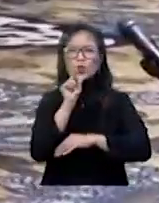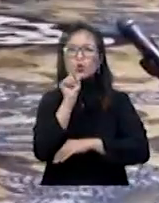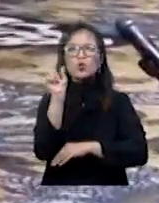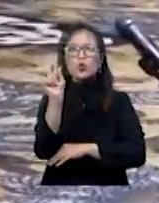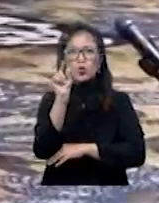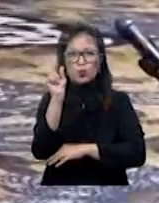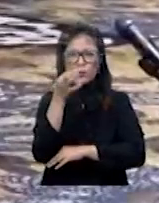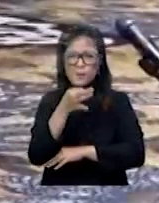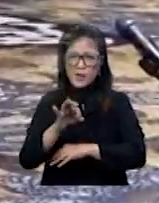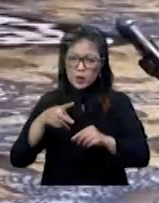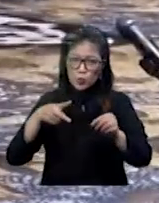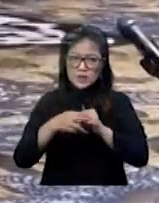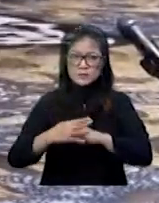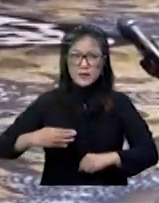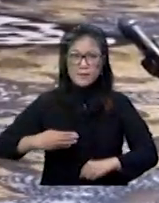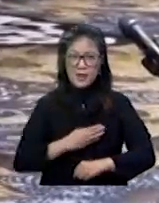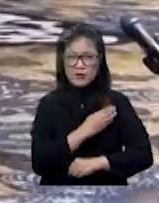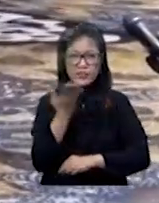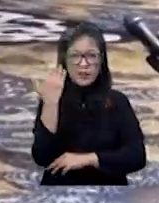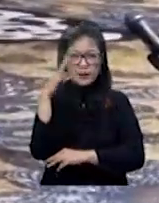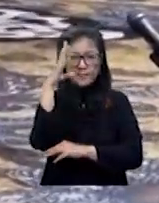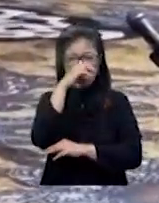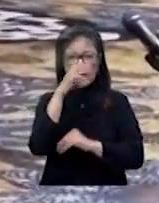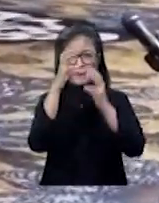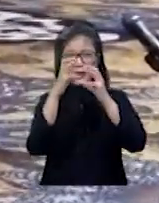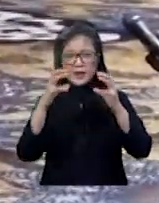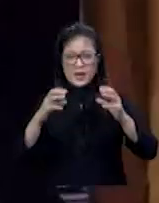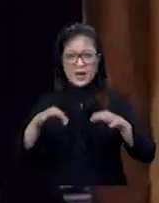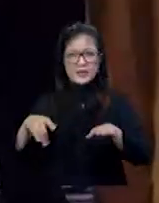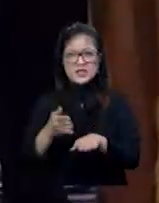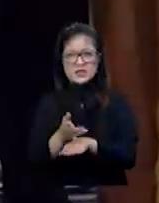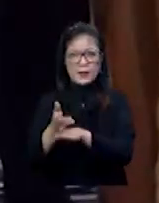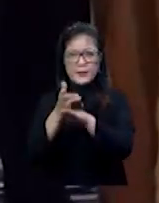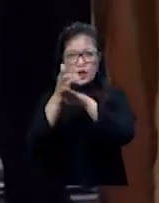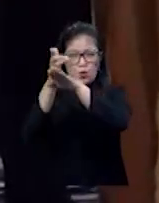Ma'ruf Amin tadi malam bersamaan dengan peringatan Isra Mi'raj